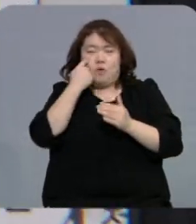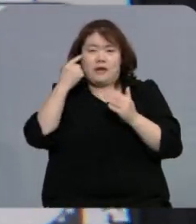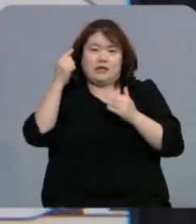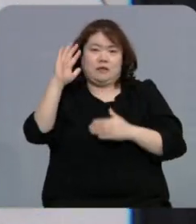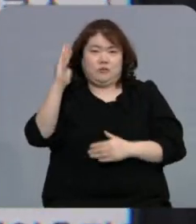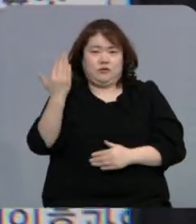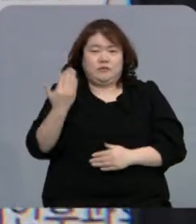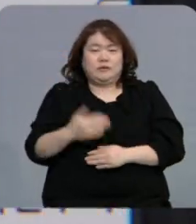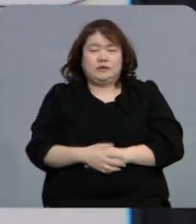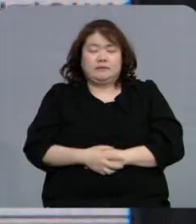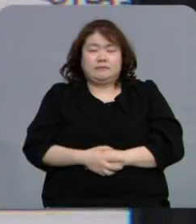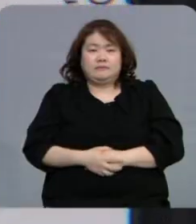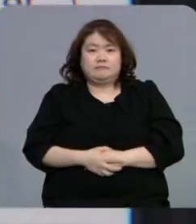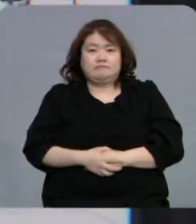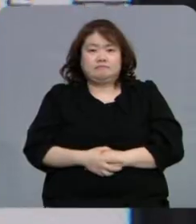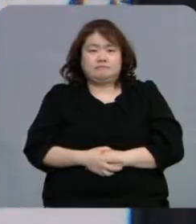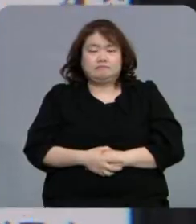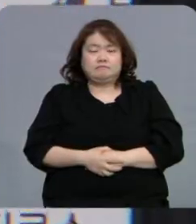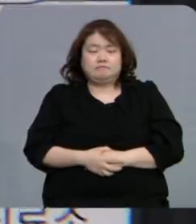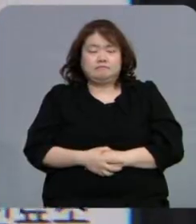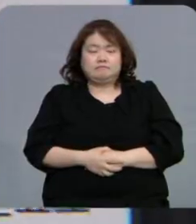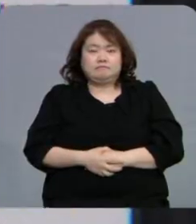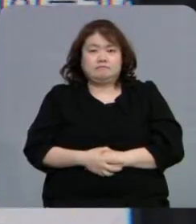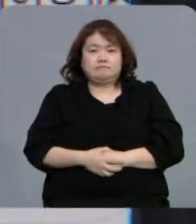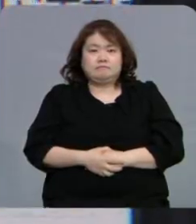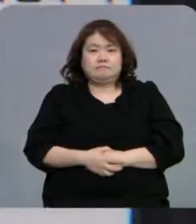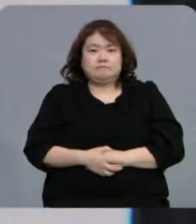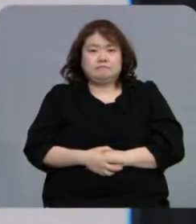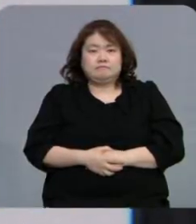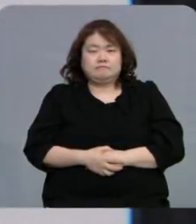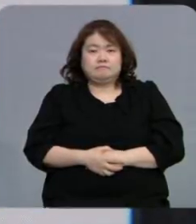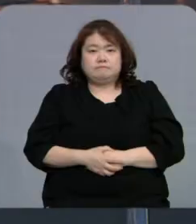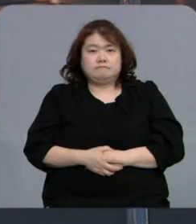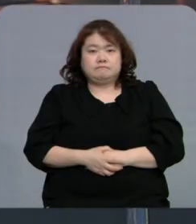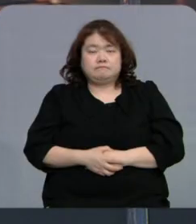됩니다. KBS 뉴스 조선우입니다.